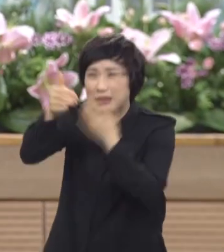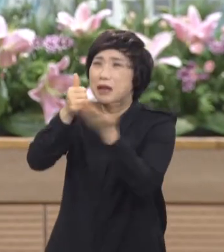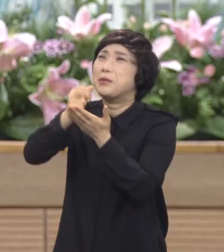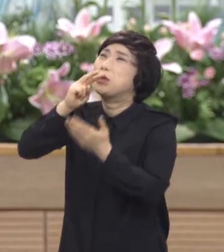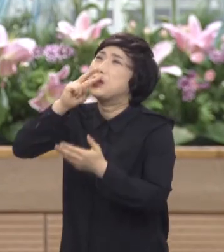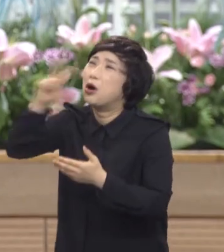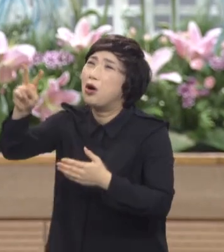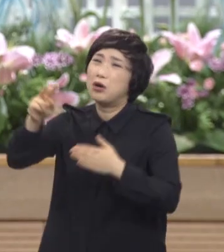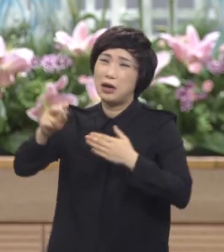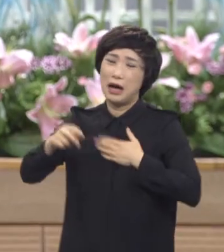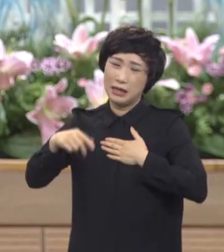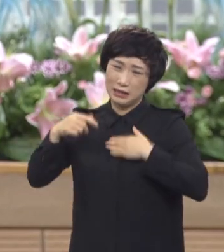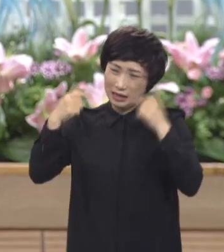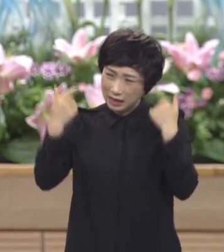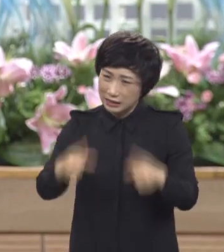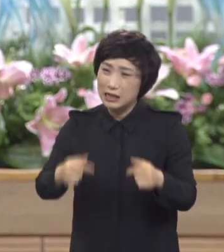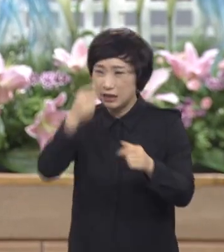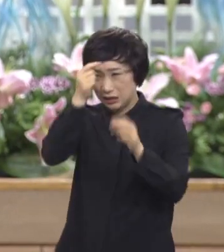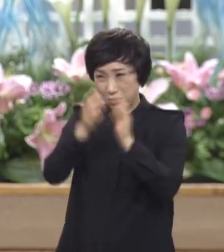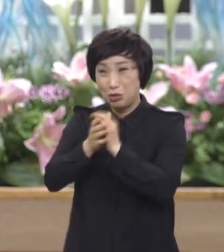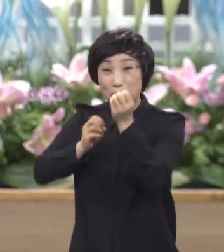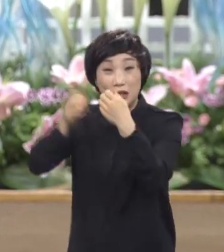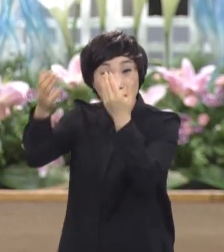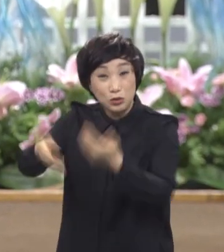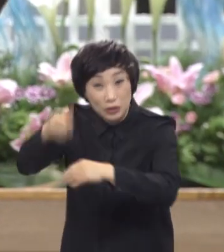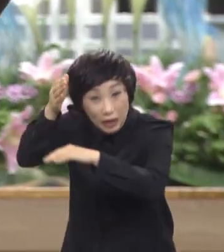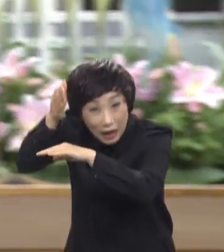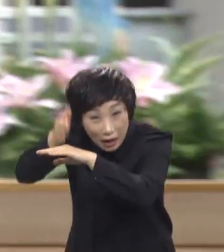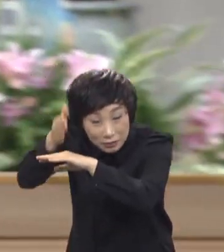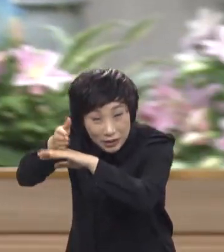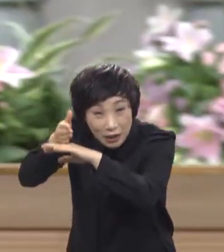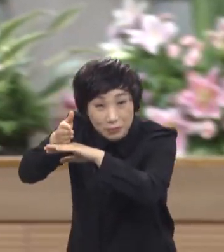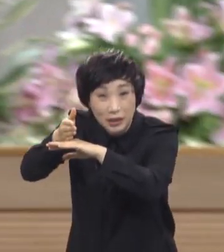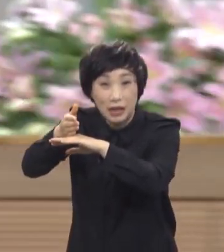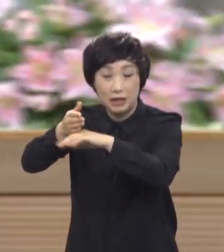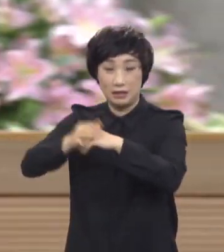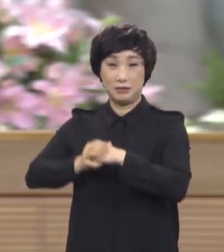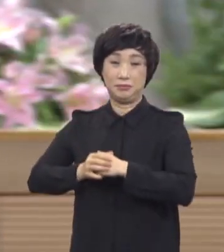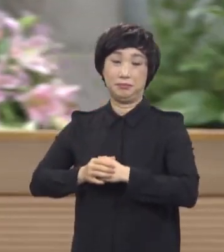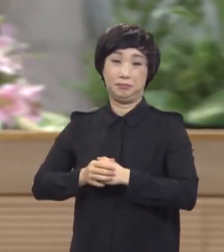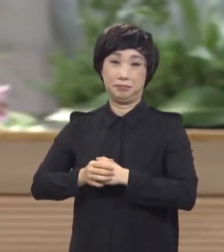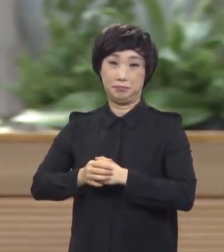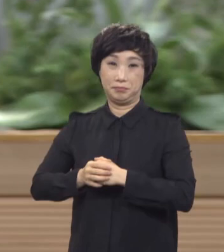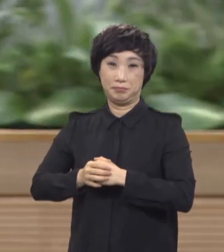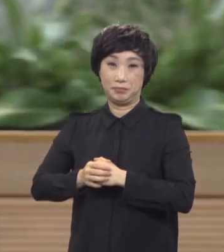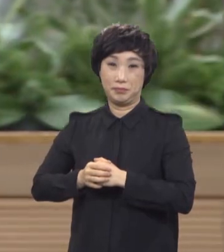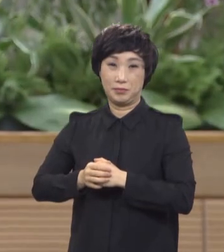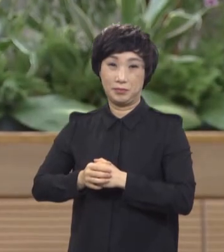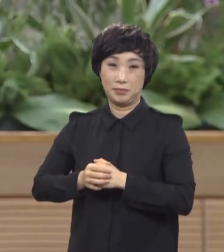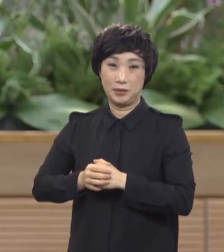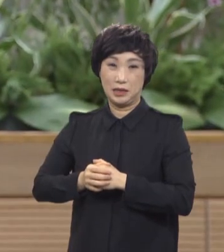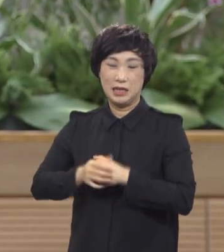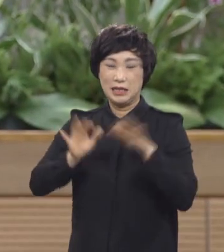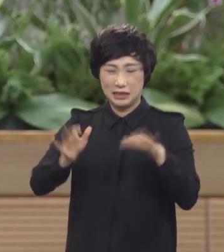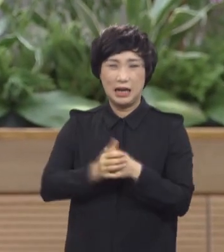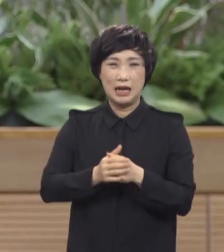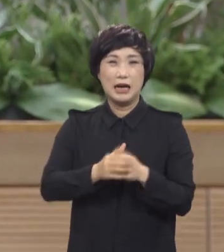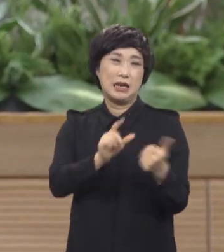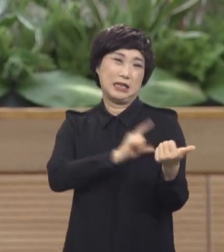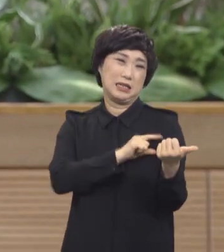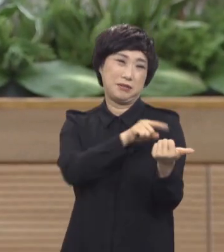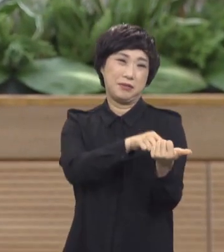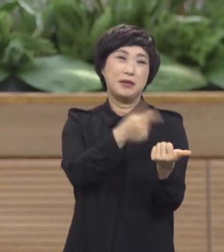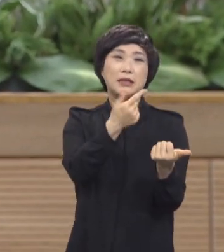나의 항상 기도를 들으심을 감사하나이다 하시더니 나사로야